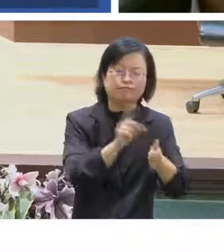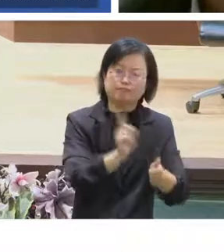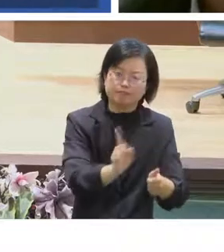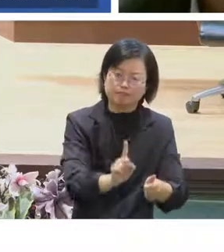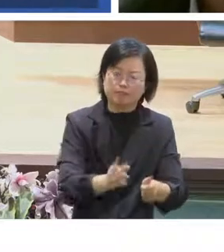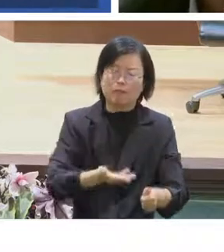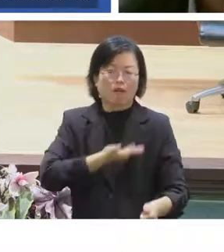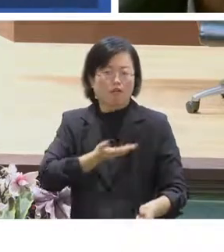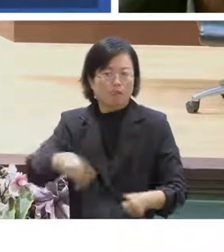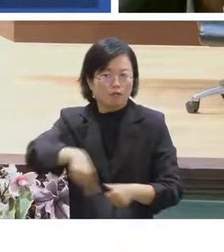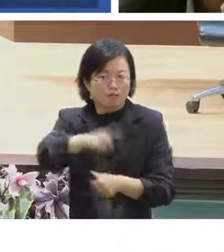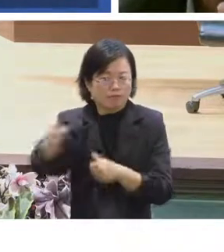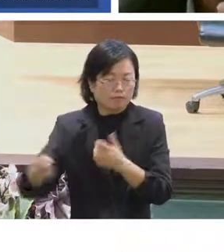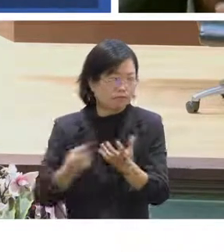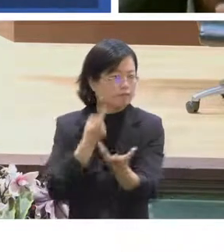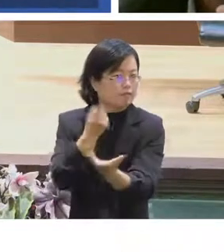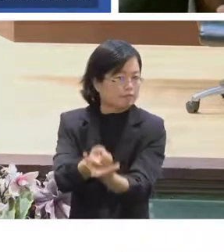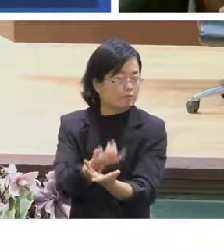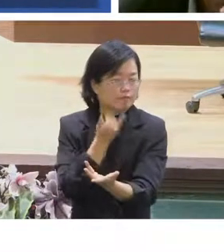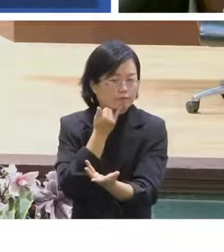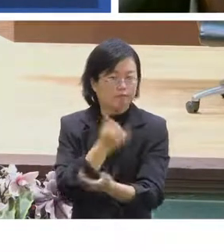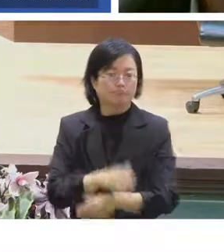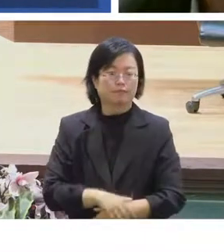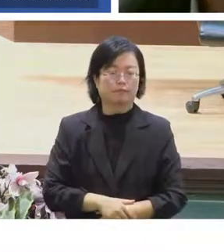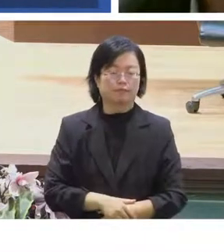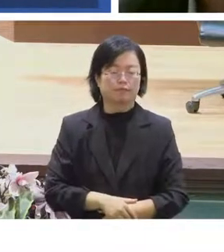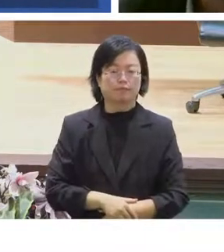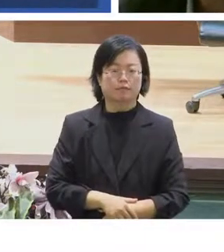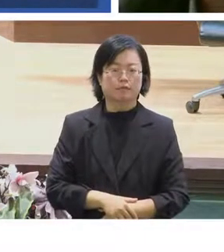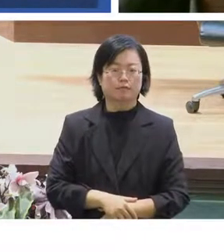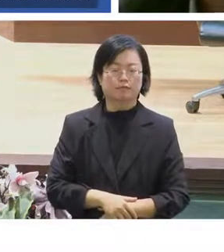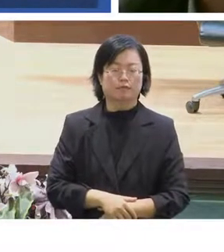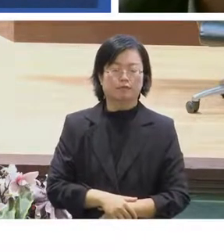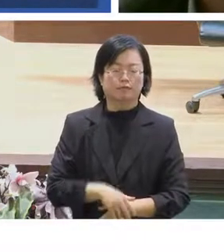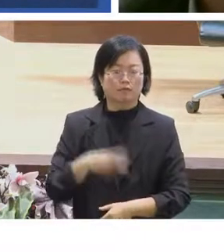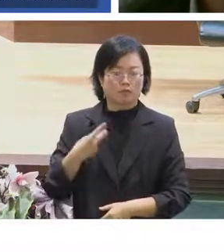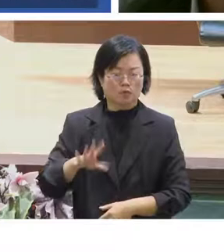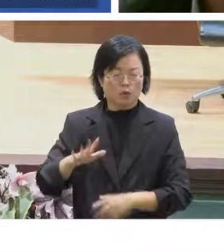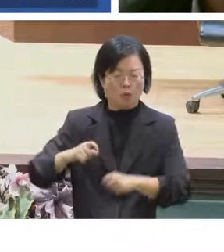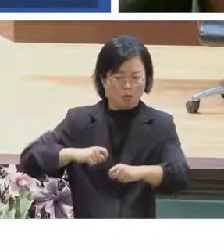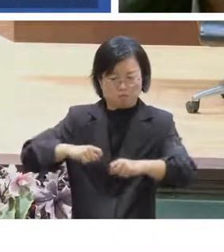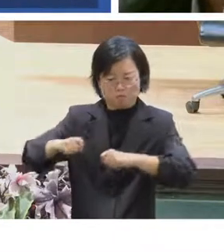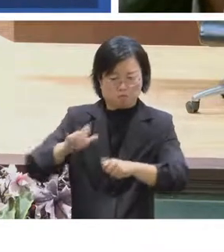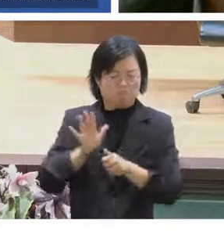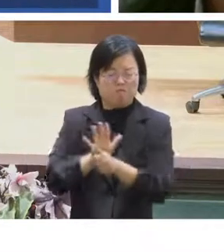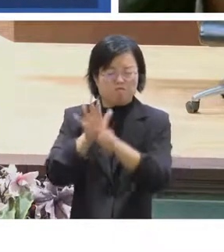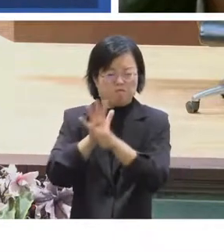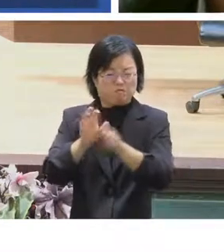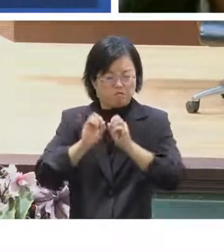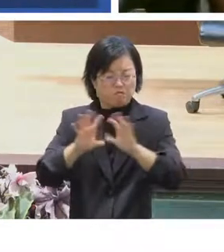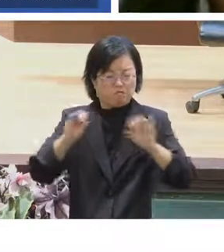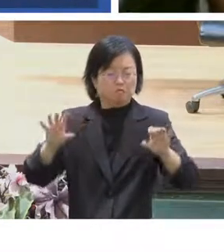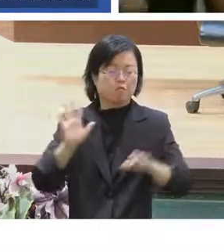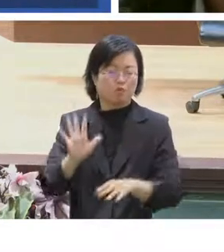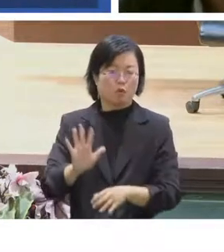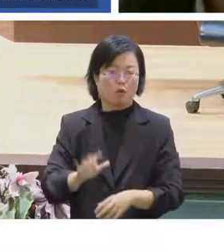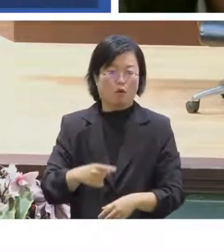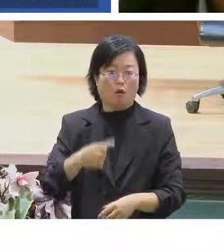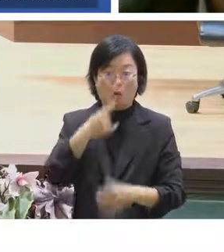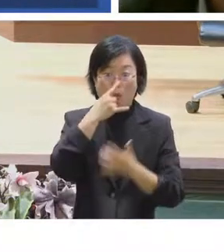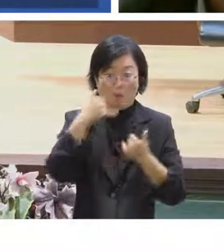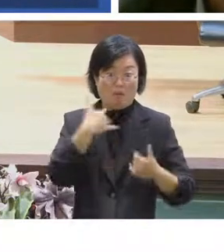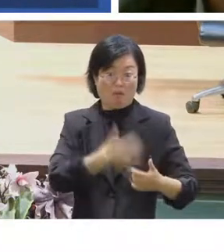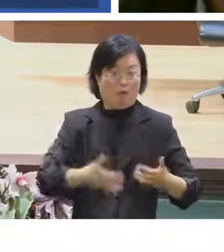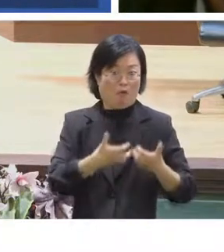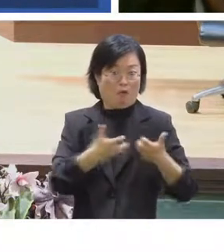还有就是我们也是在一些议题上的推动者。对，所以其实是有多种身份，多